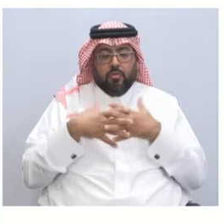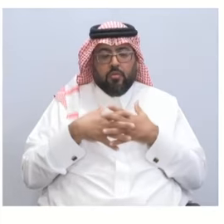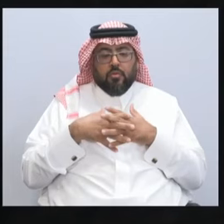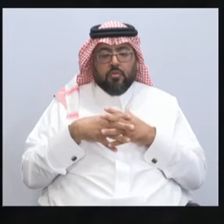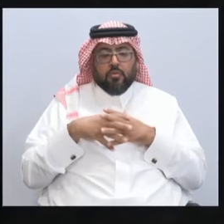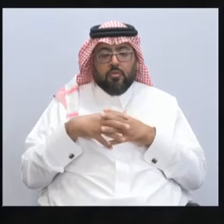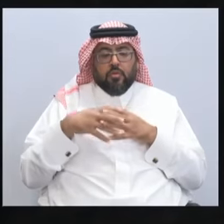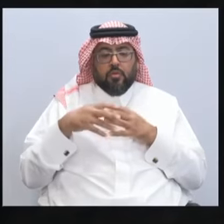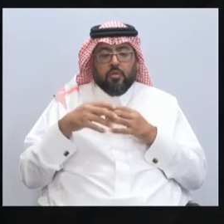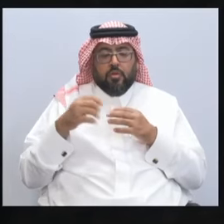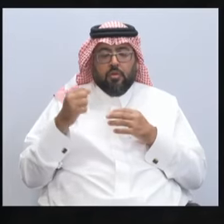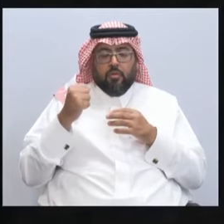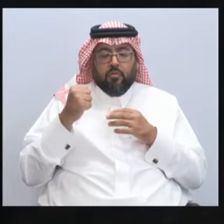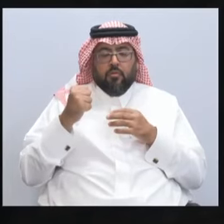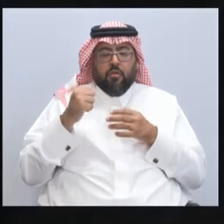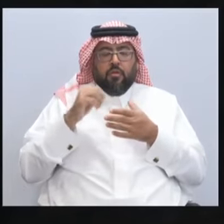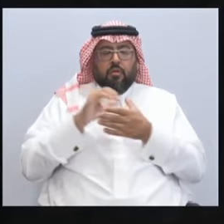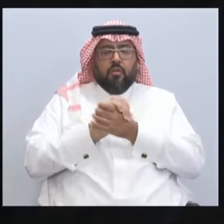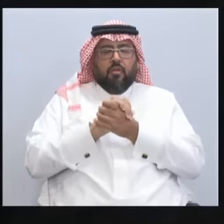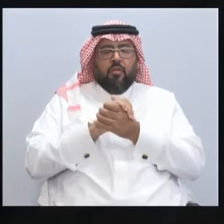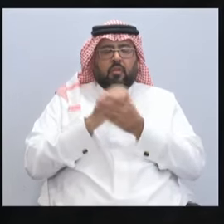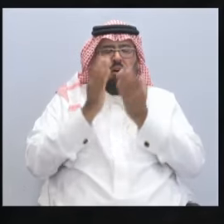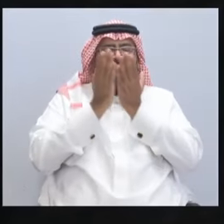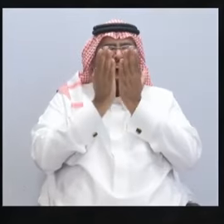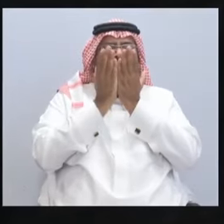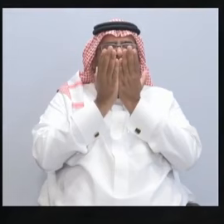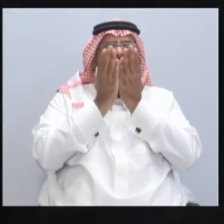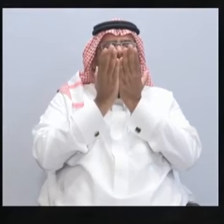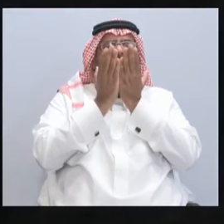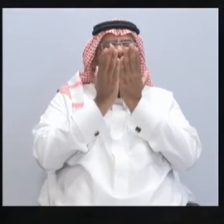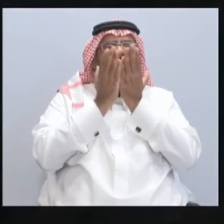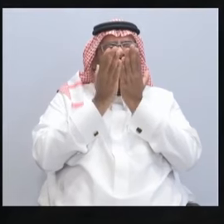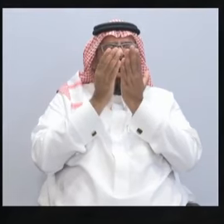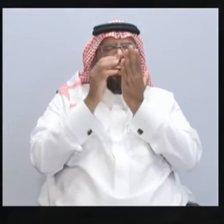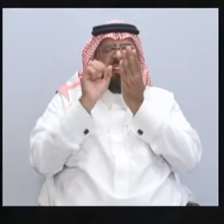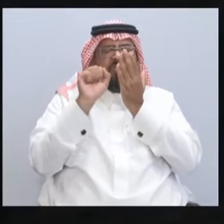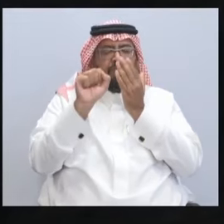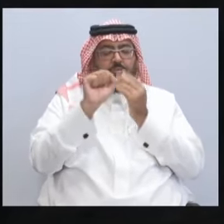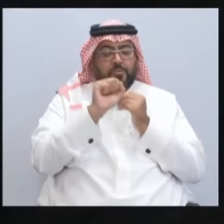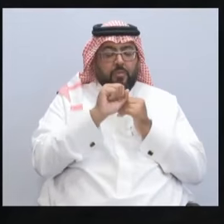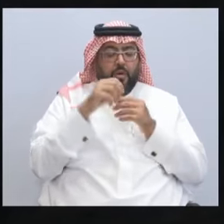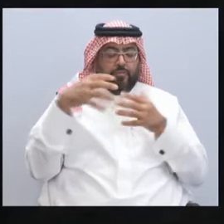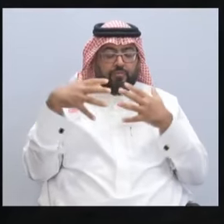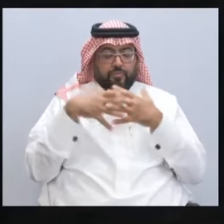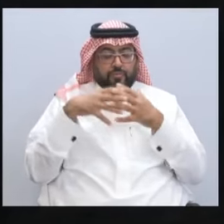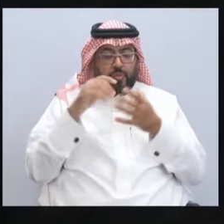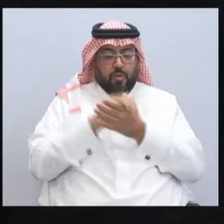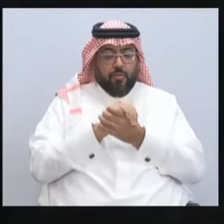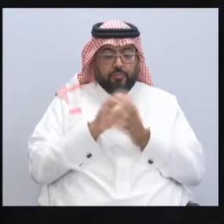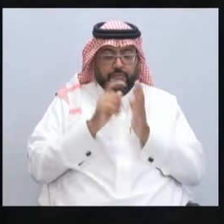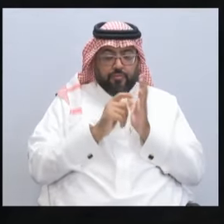من روابط قويه وعلاقات خاصه وكذلك سمات مشتركه